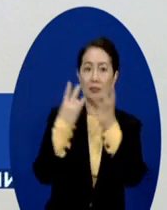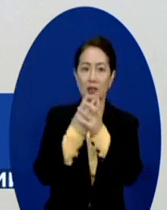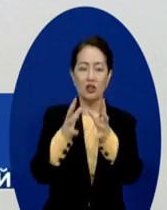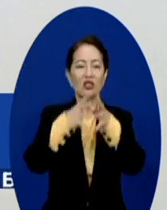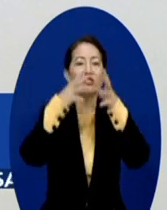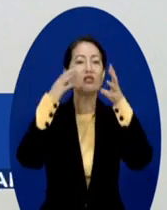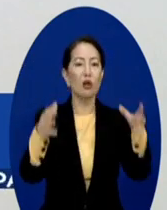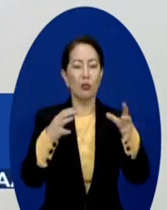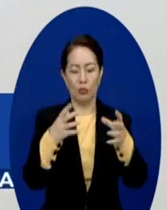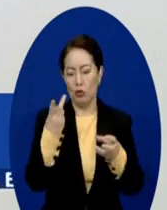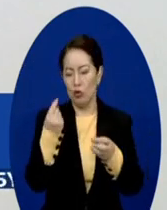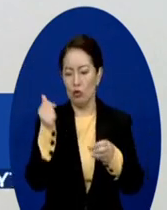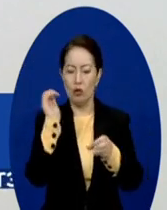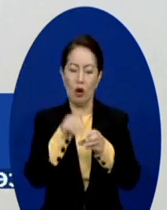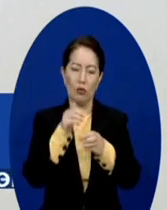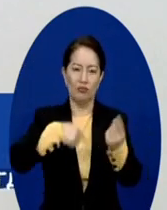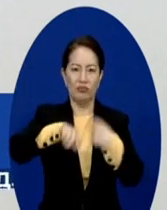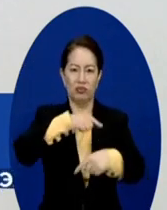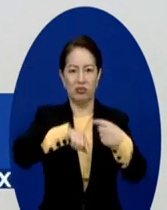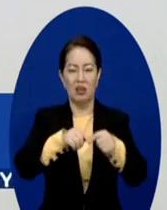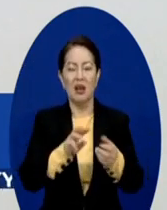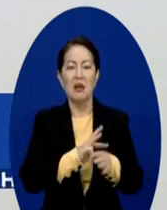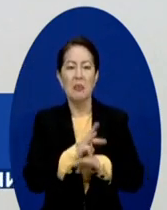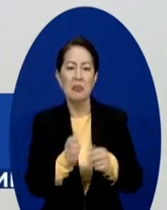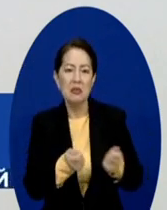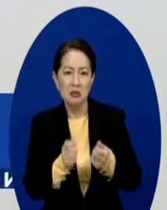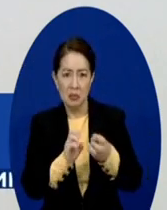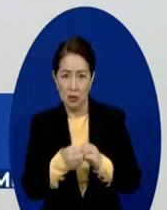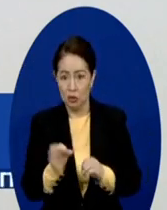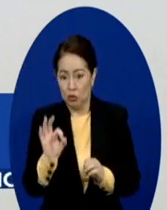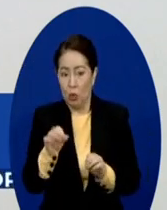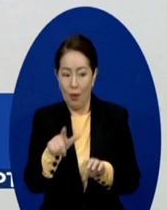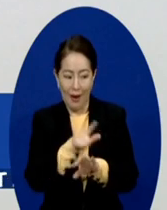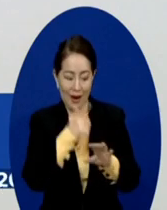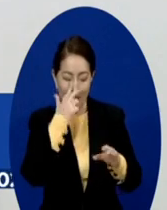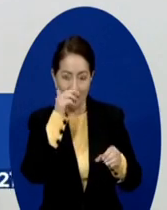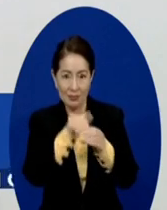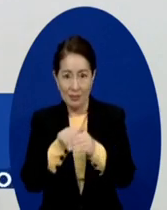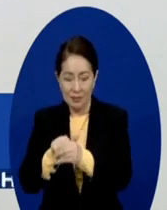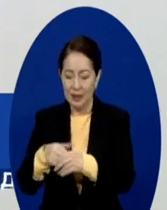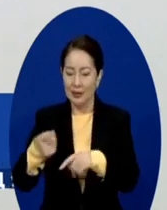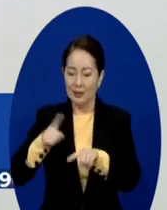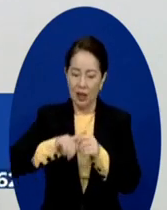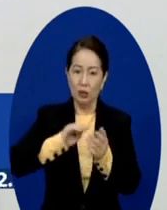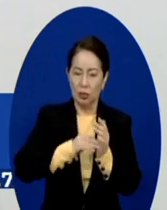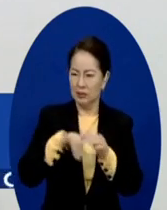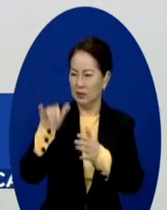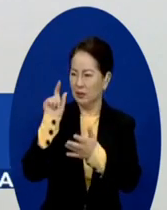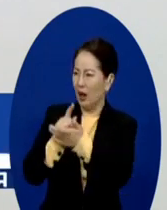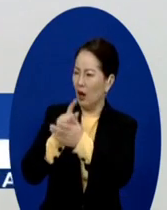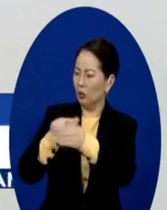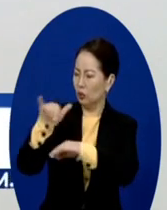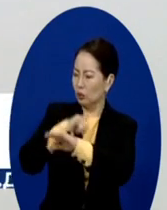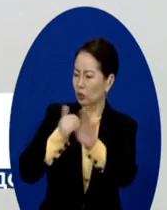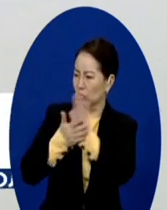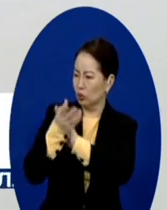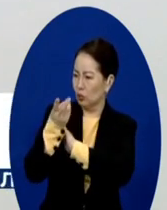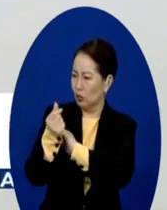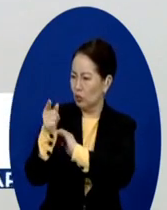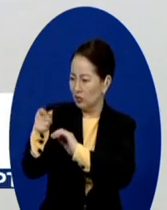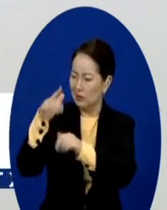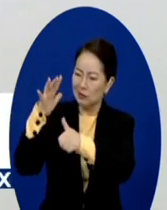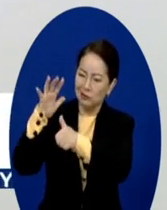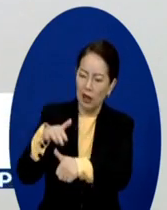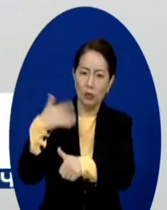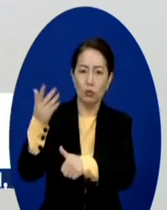томоохон хөрөнгө менежмент хийх хөрөнгө оруулалтыг оновчтой газар хуваарлах, дахин төвлөрүүлэх, заавал улсын төсвөөс ямар нэг дарамт ачаалл өөр